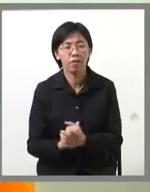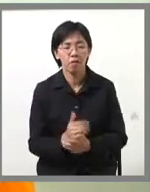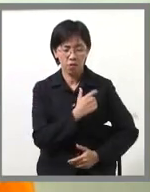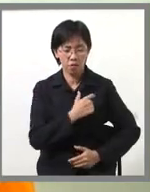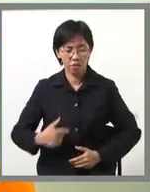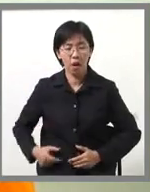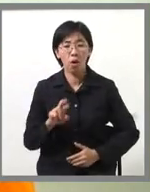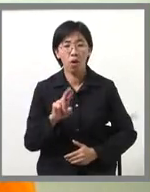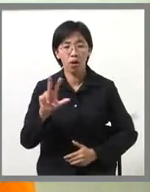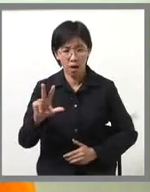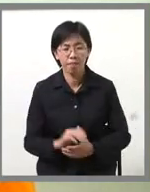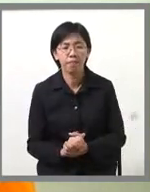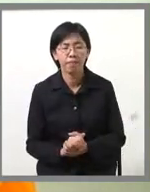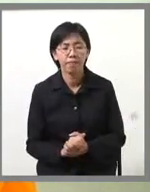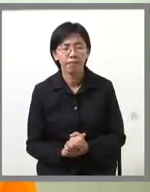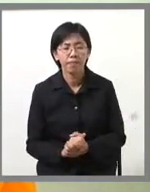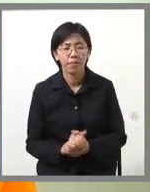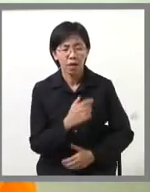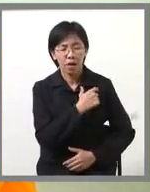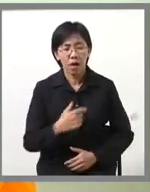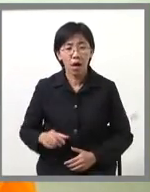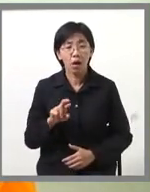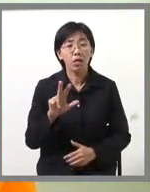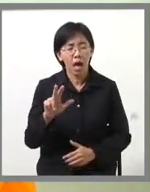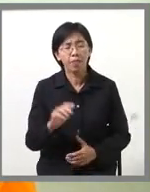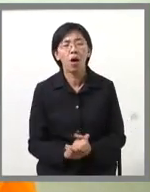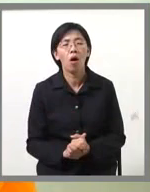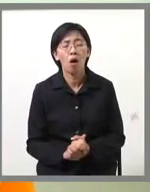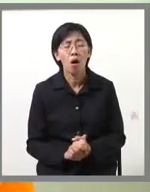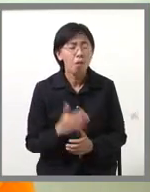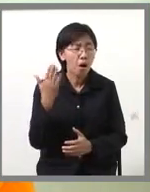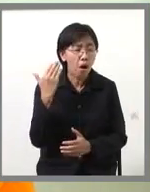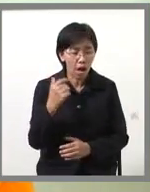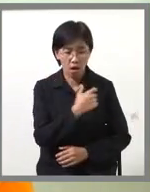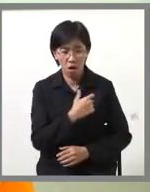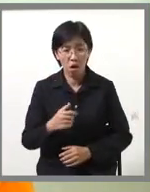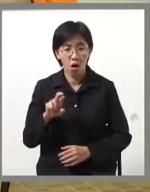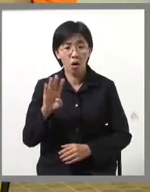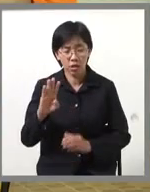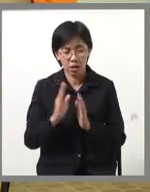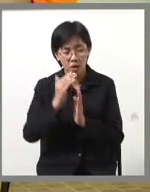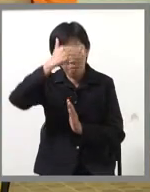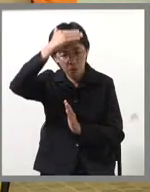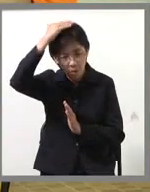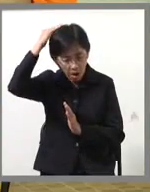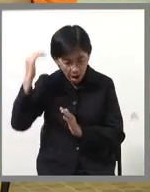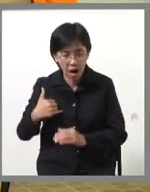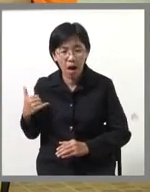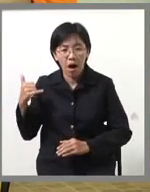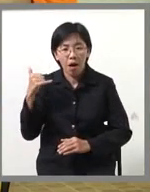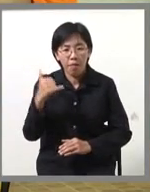3ช่วงนั้นพระบาทสมเด็จพระจอมเกล้าเจ้าอยู่หัวรัชกาลที่4ทรงผนวดก็ทุดงม